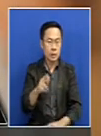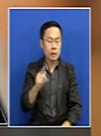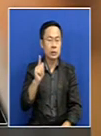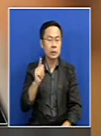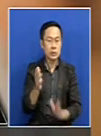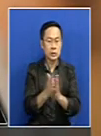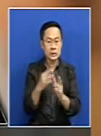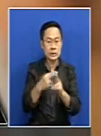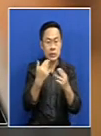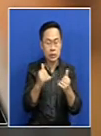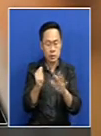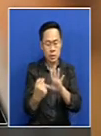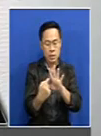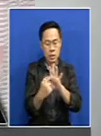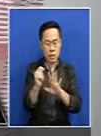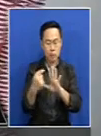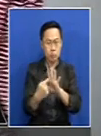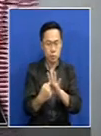ายอาตู